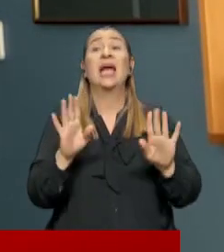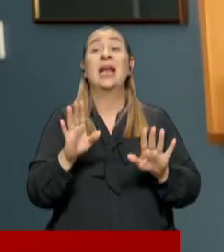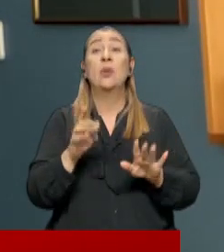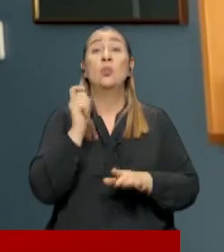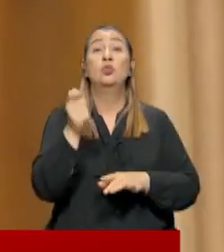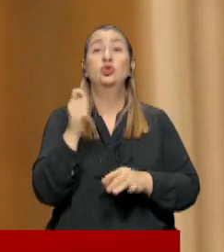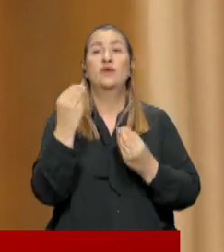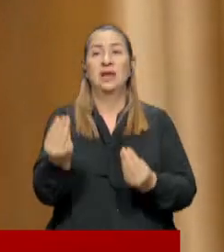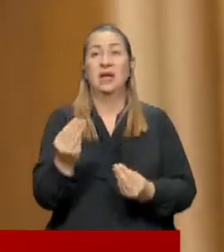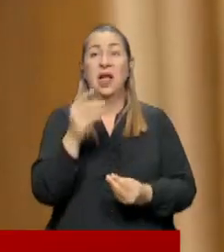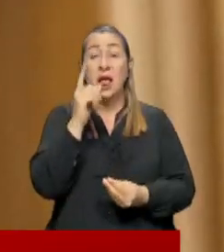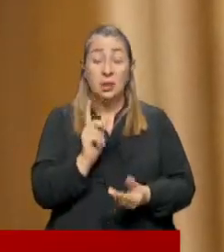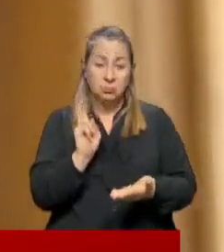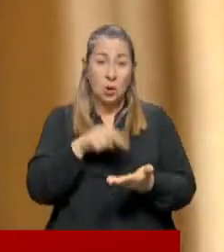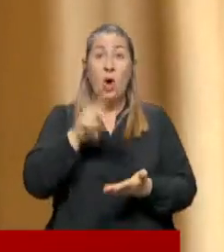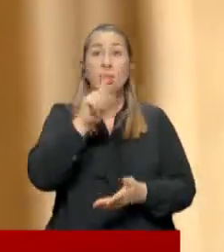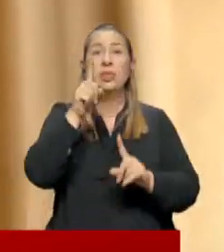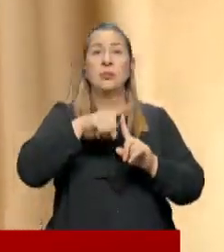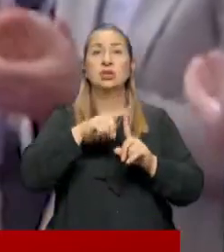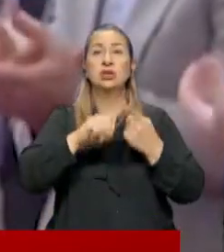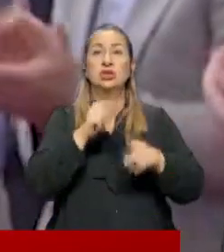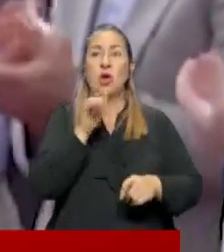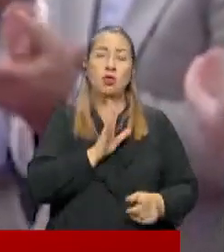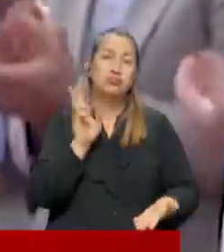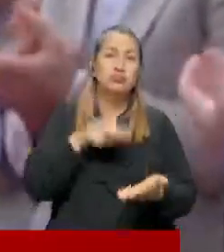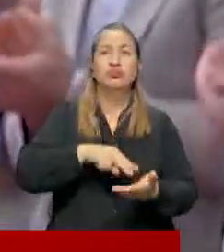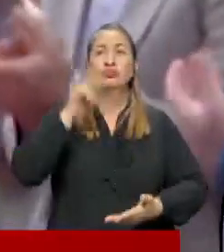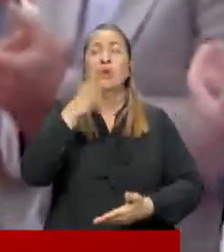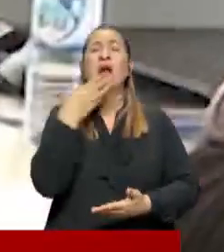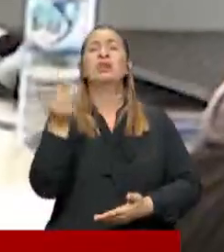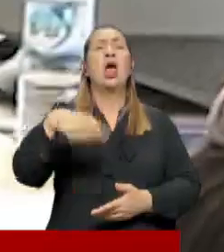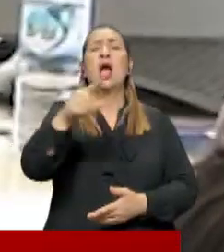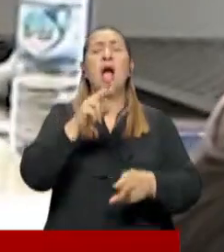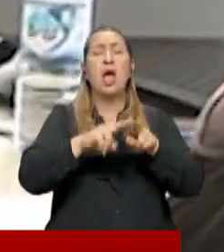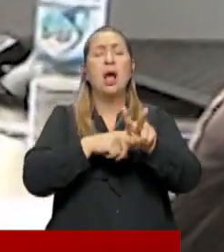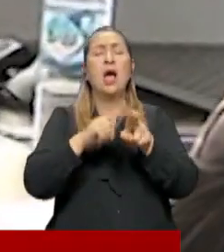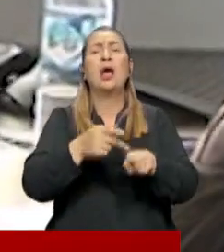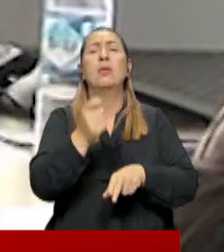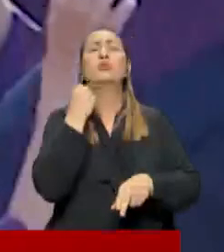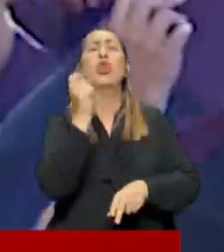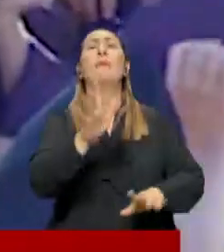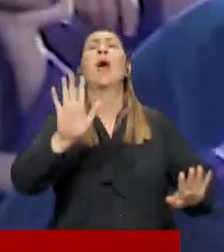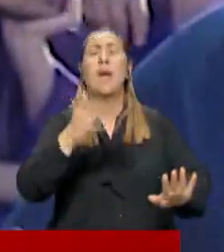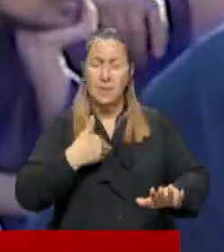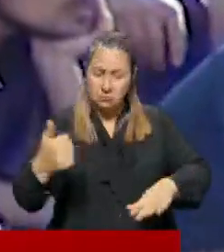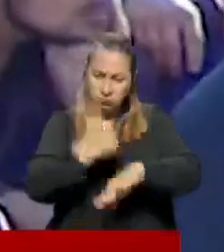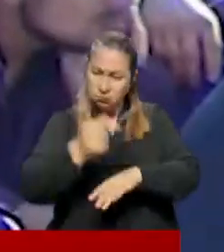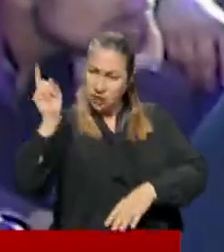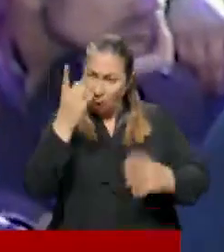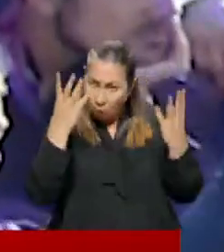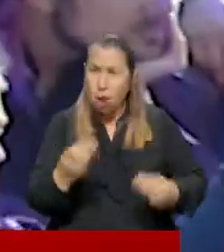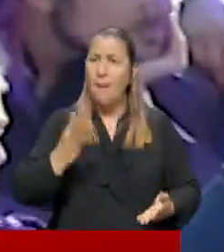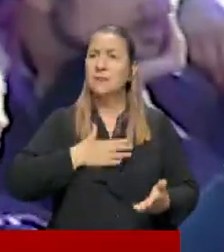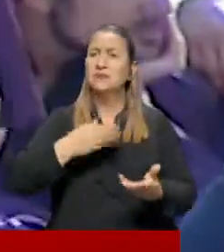burs verir ilk çıkışı on Temmuz'da Kılıçdaroğlu yaptığı gençlere KYK kredi borçlarını ödemeyin iktidara